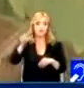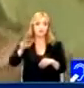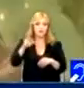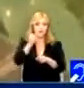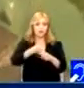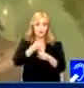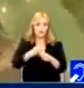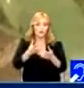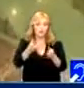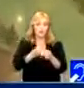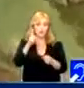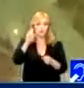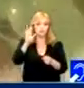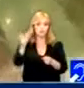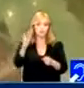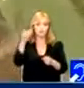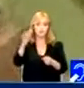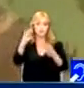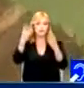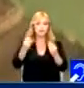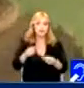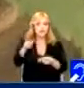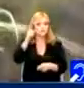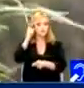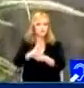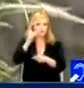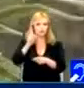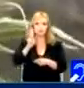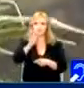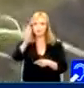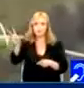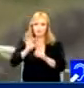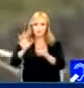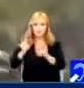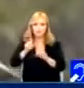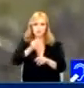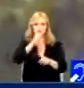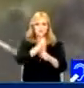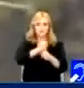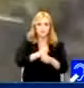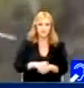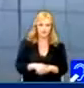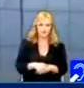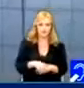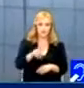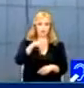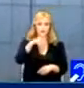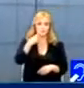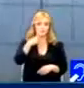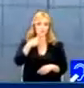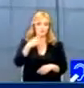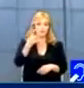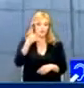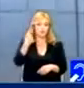150 de lei pe zi și nu aveau voie să spună nimic despre ce se întâmplă în seră. Că plantează că castraveți roșii. Așa au zis. Prima